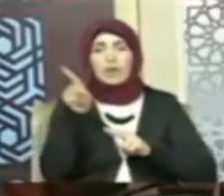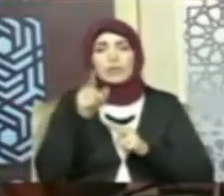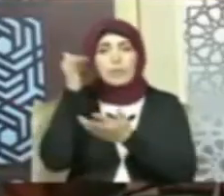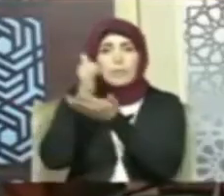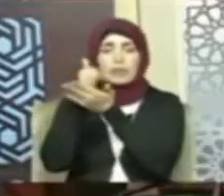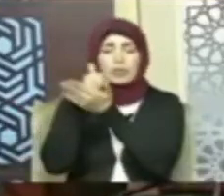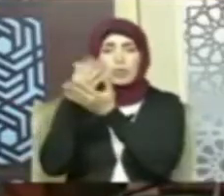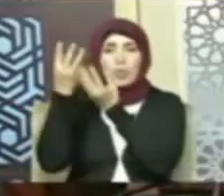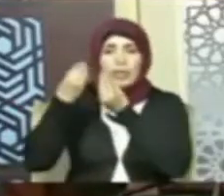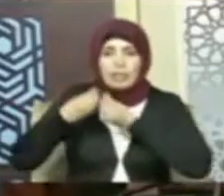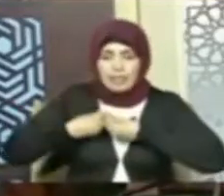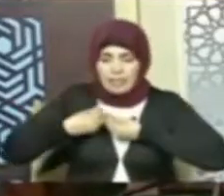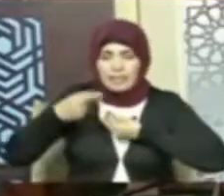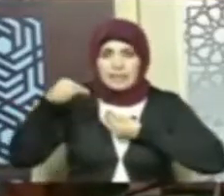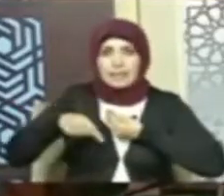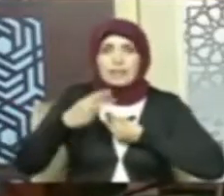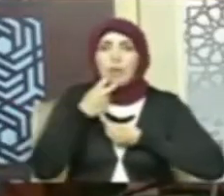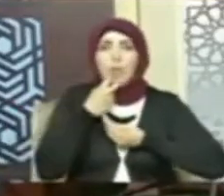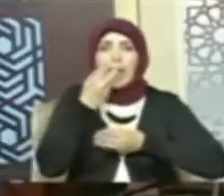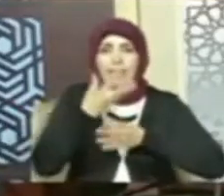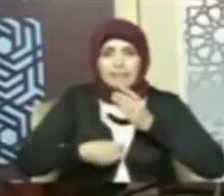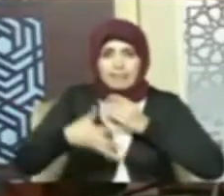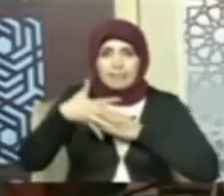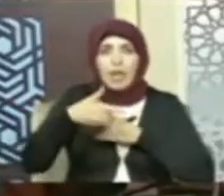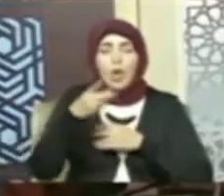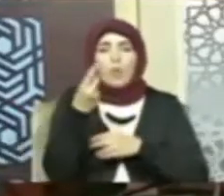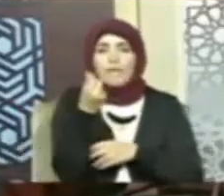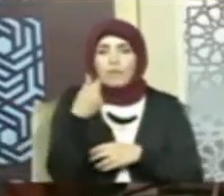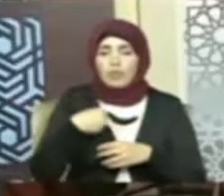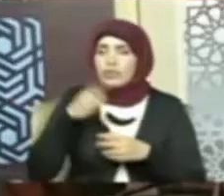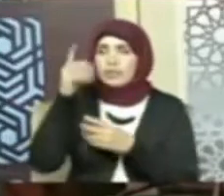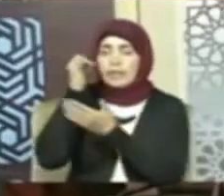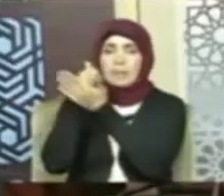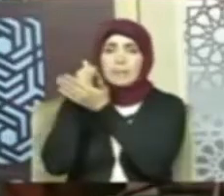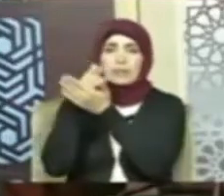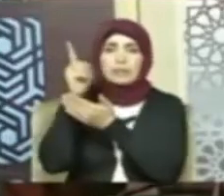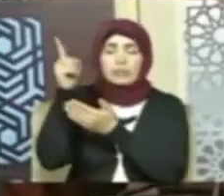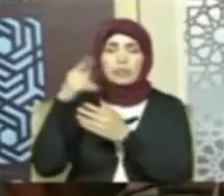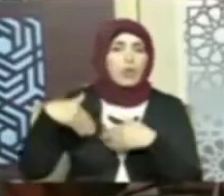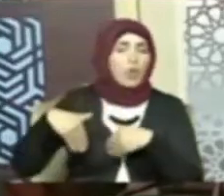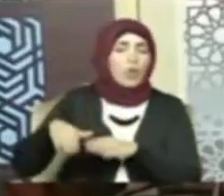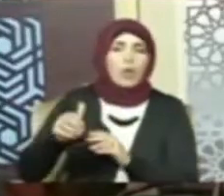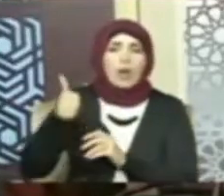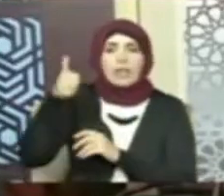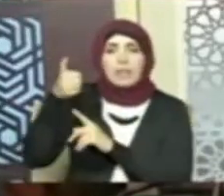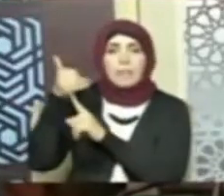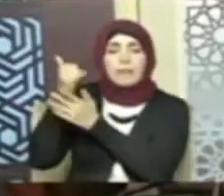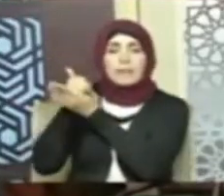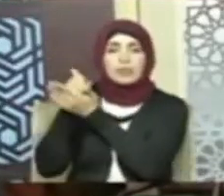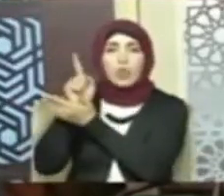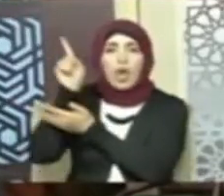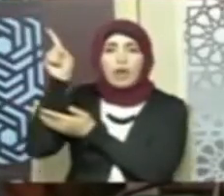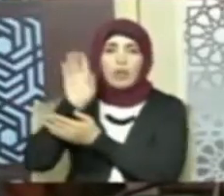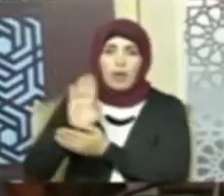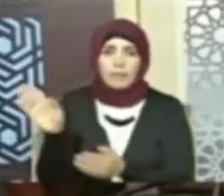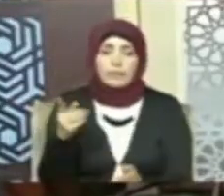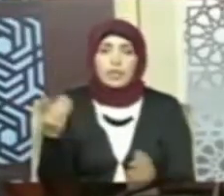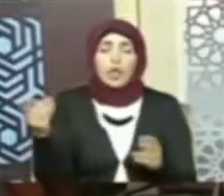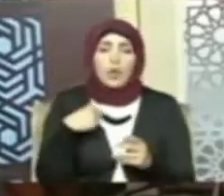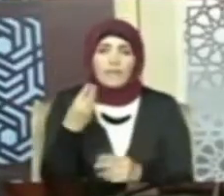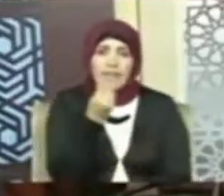والأهل والولد، تكل أمورك إلي. وفي رحلة الآخرة